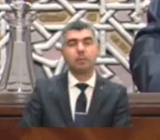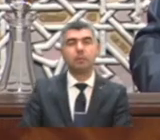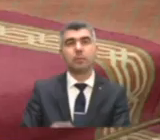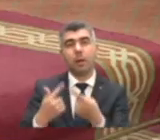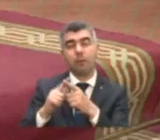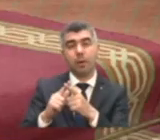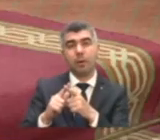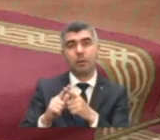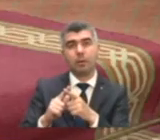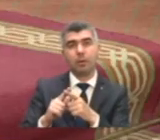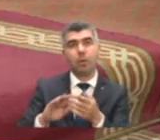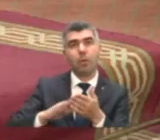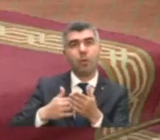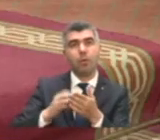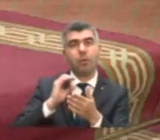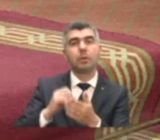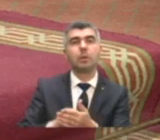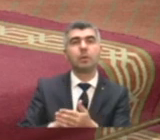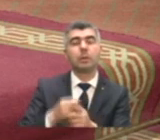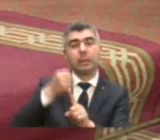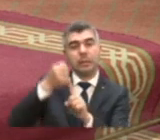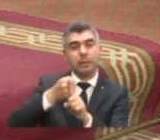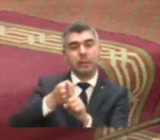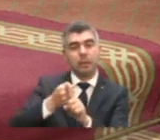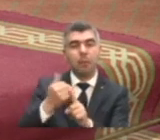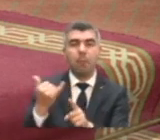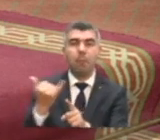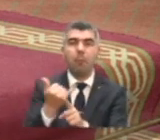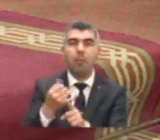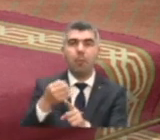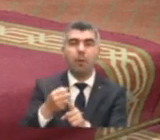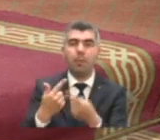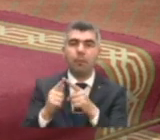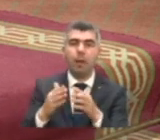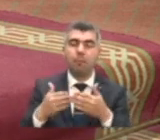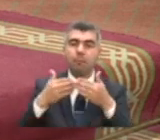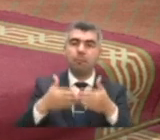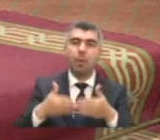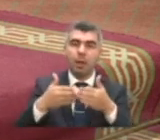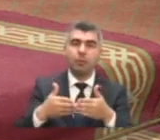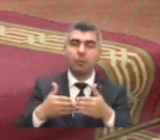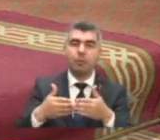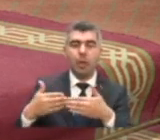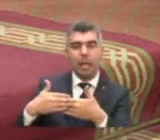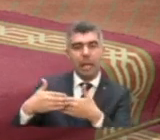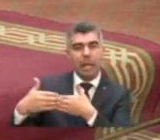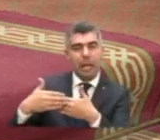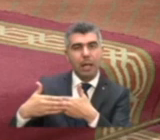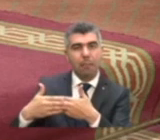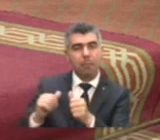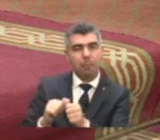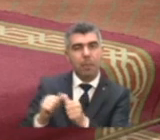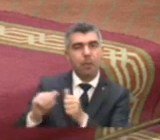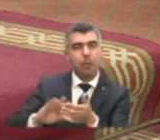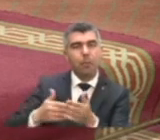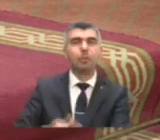بالغ لعمليات العبور، وتتسهر على توفير عرض مهم ومتنوع للنقل البحري على الخطوط لا القصيره والمتوسطه والطويله بين الموانئ